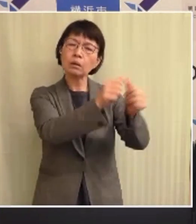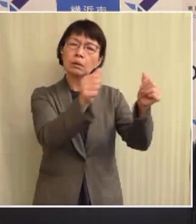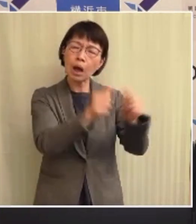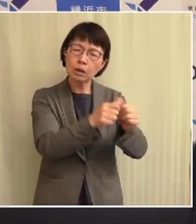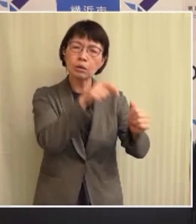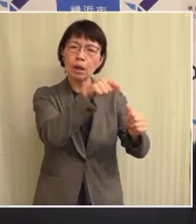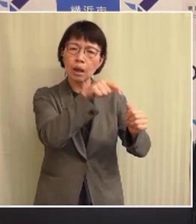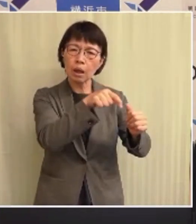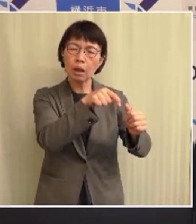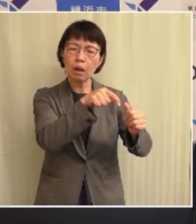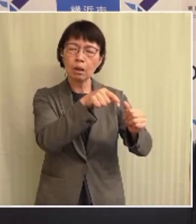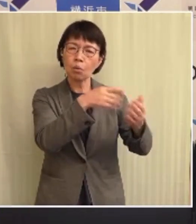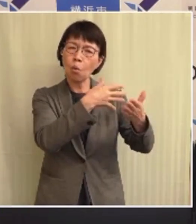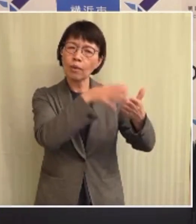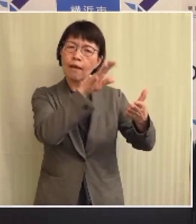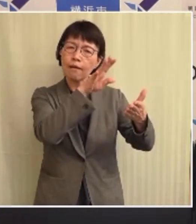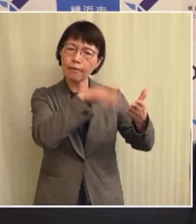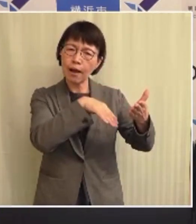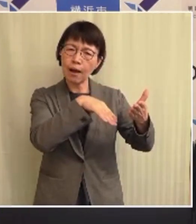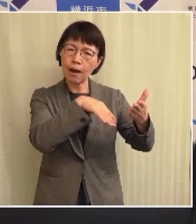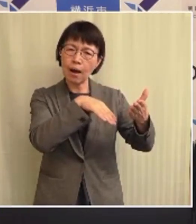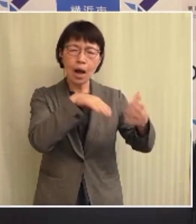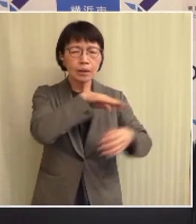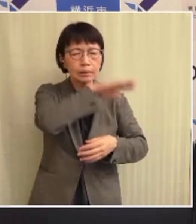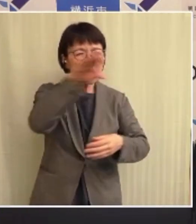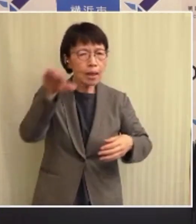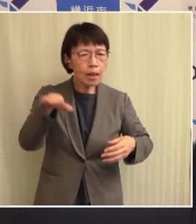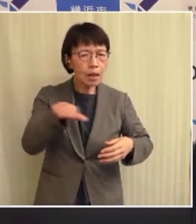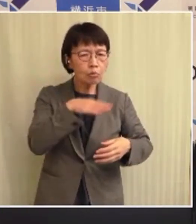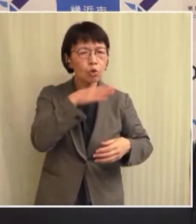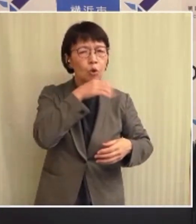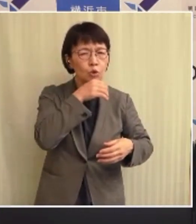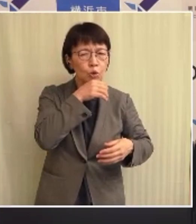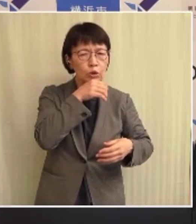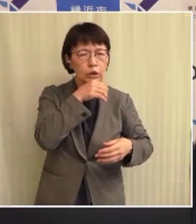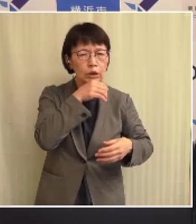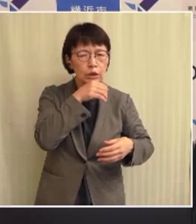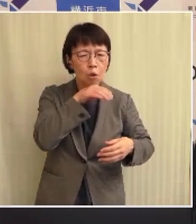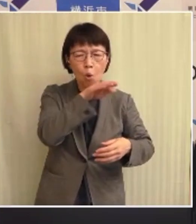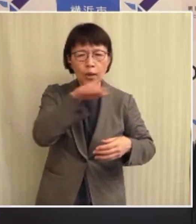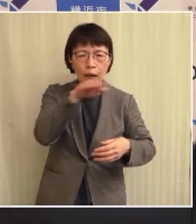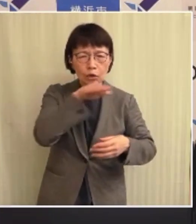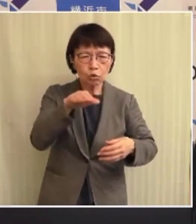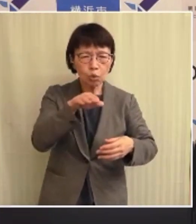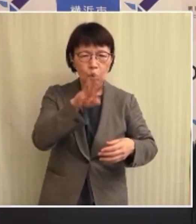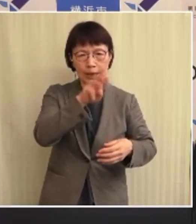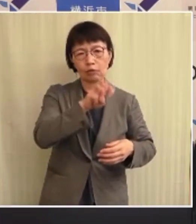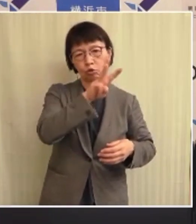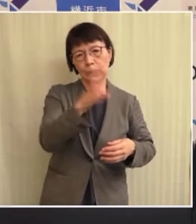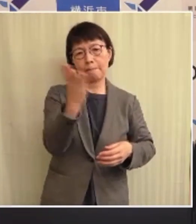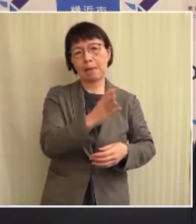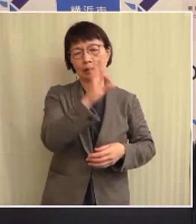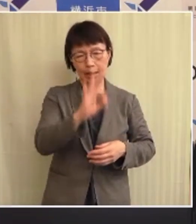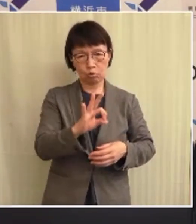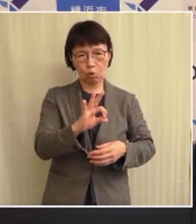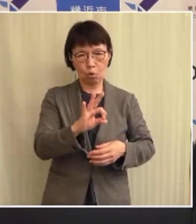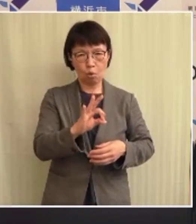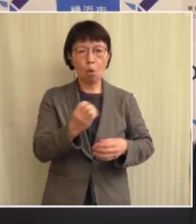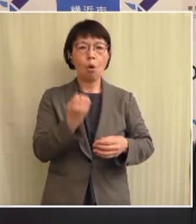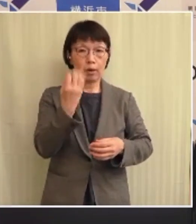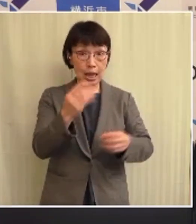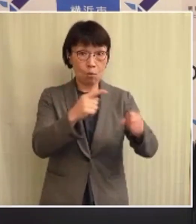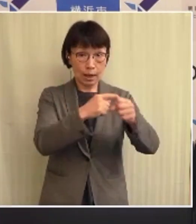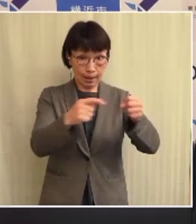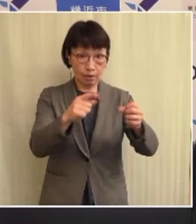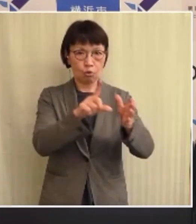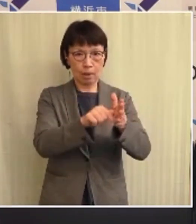が全部の年齢を鳴らすと、その 33%、 令和元年ですと 33% なんですけ